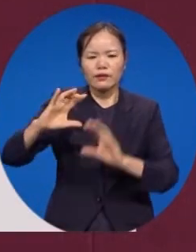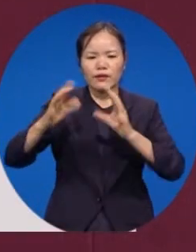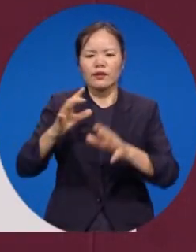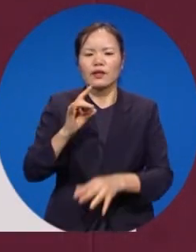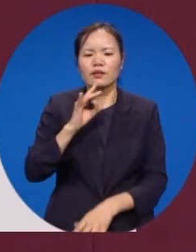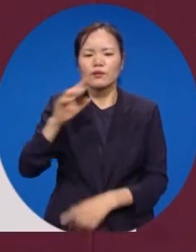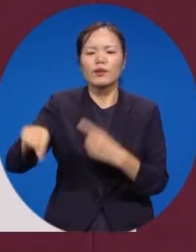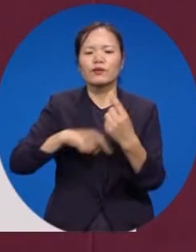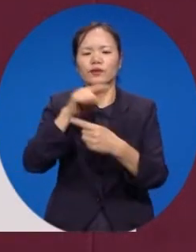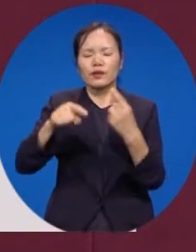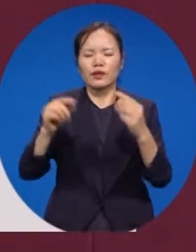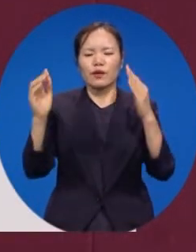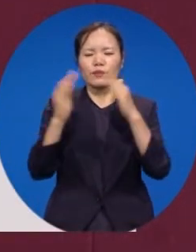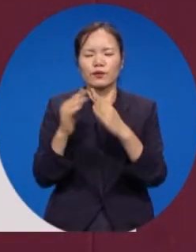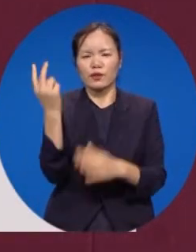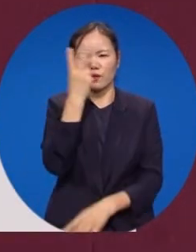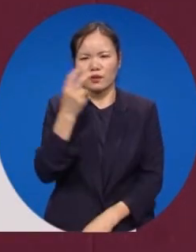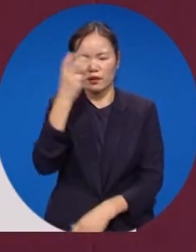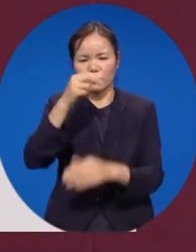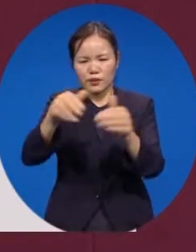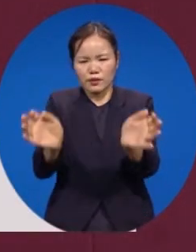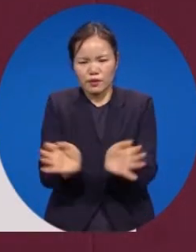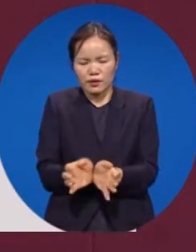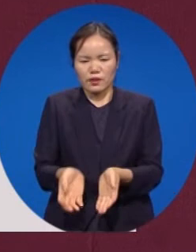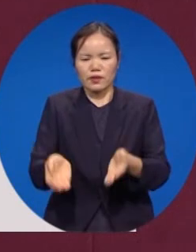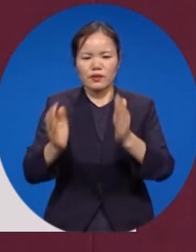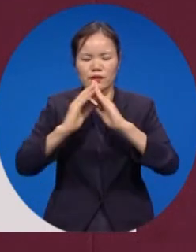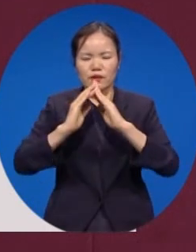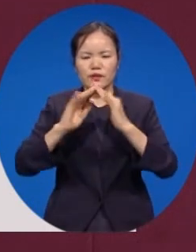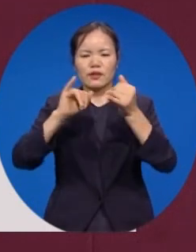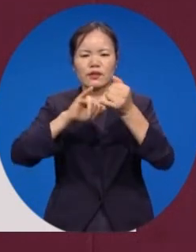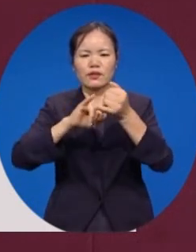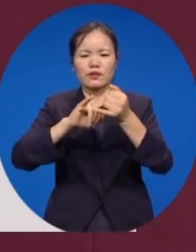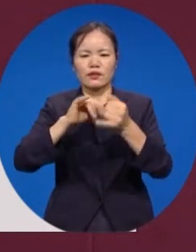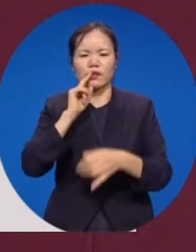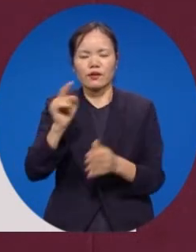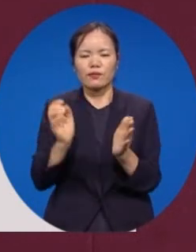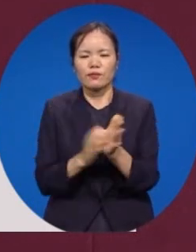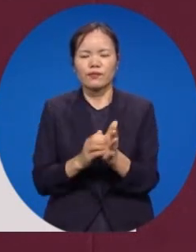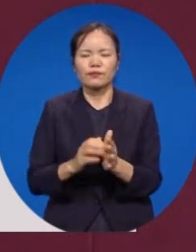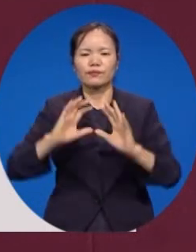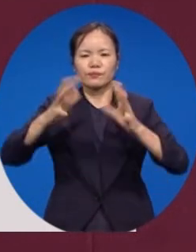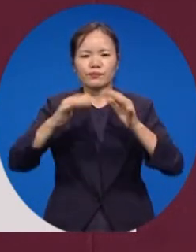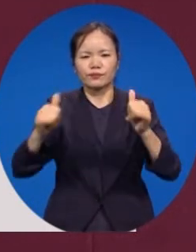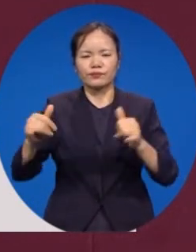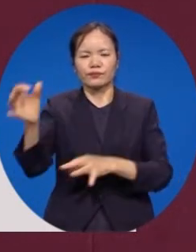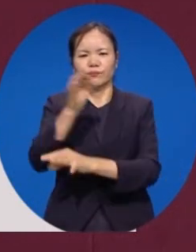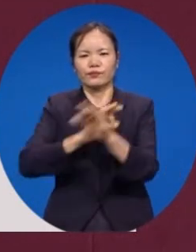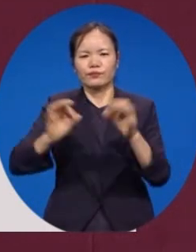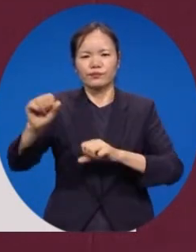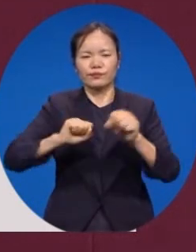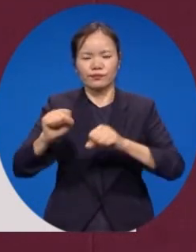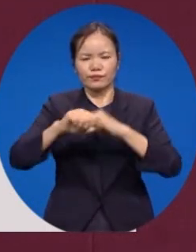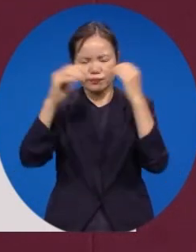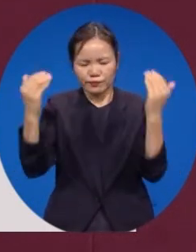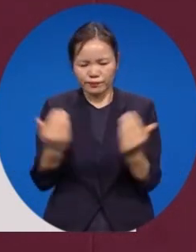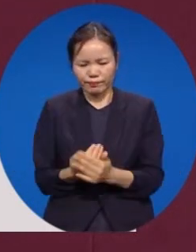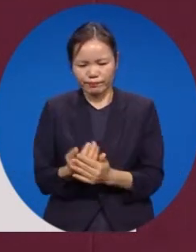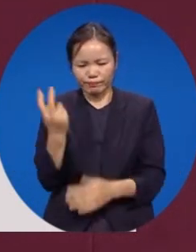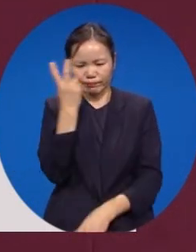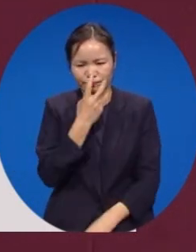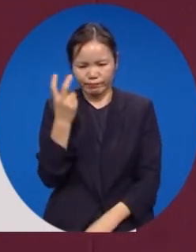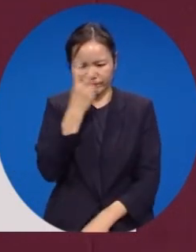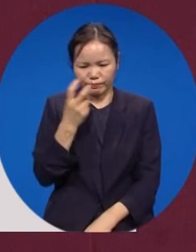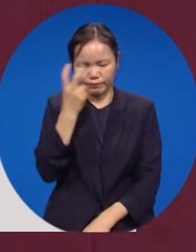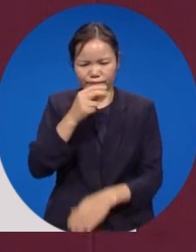가동되고 있다는 부동산 감시기구를 설치하겠다고 합니다. 국민의 경제활동을 일일이 감시하는